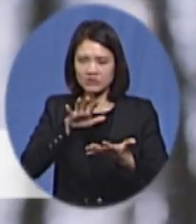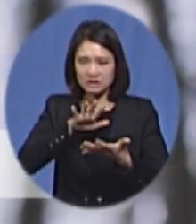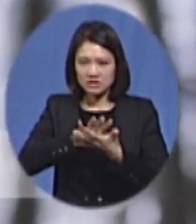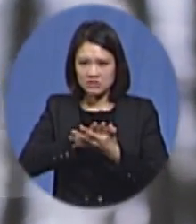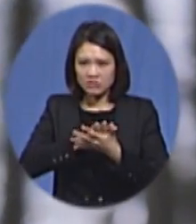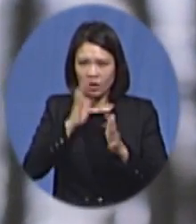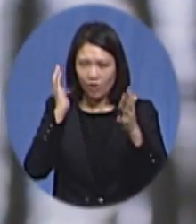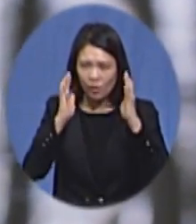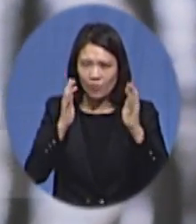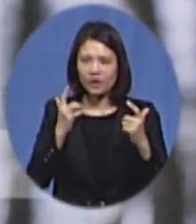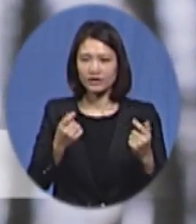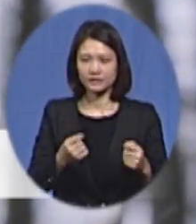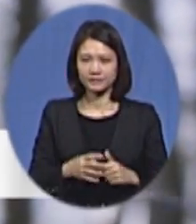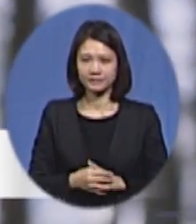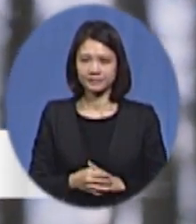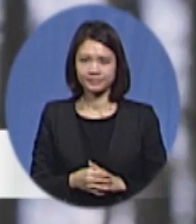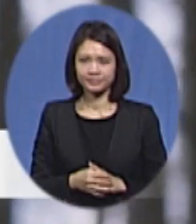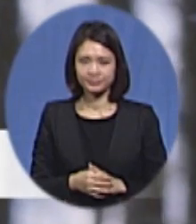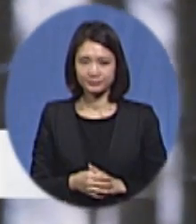시작하는데